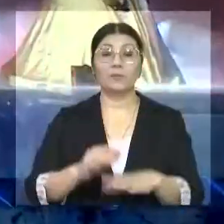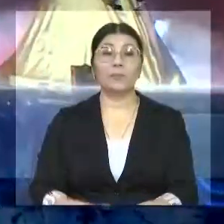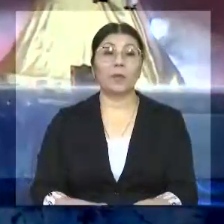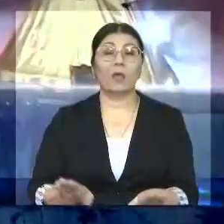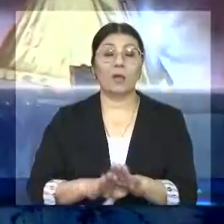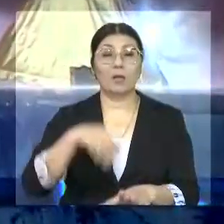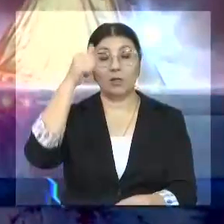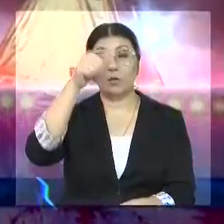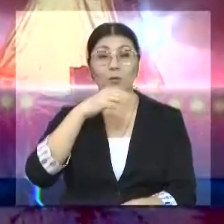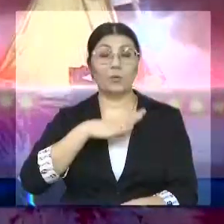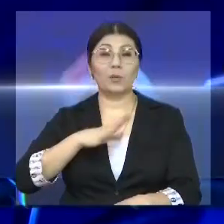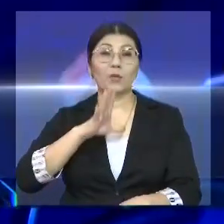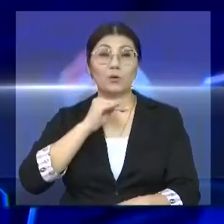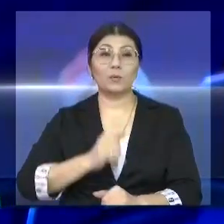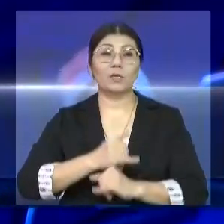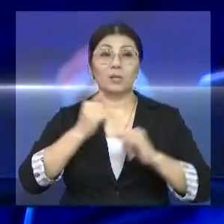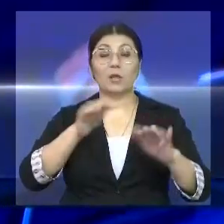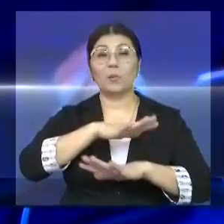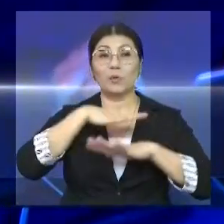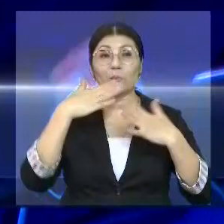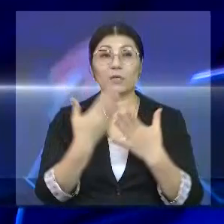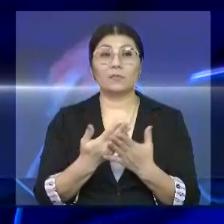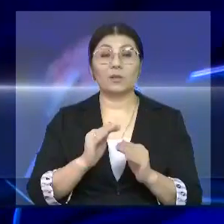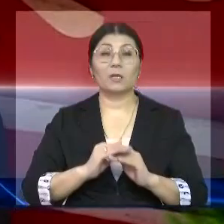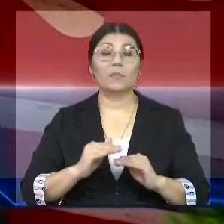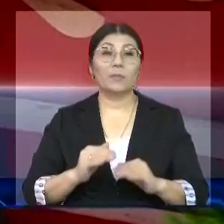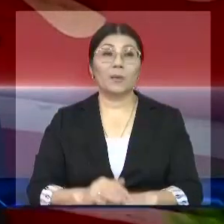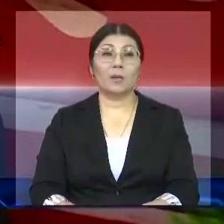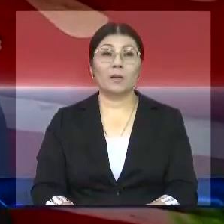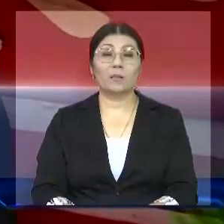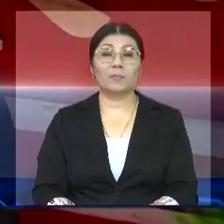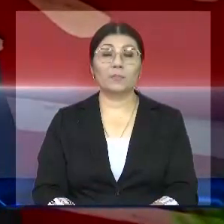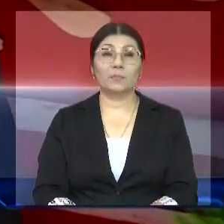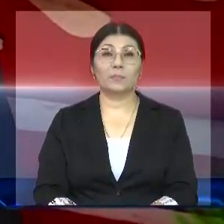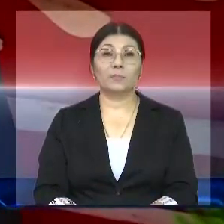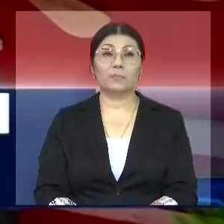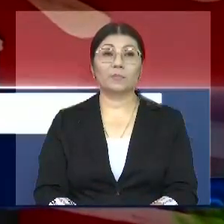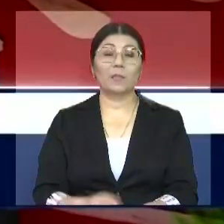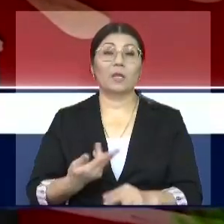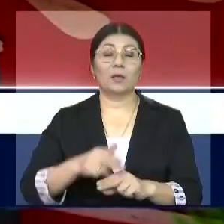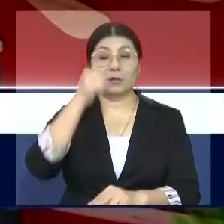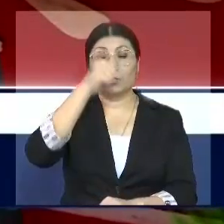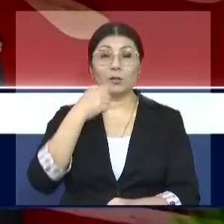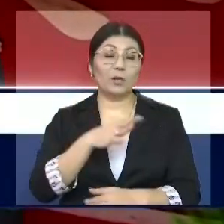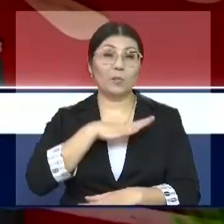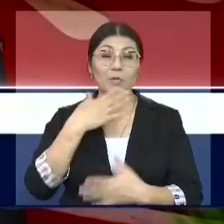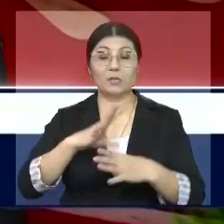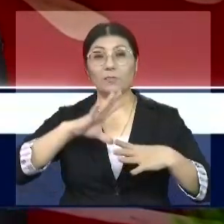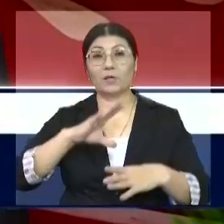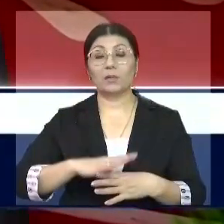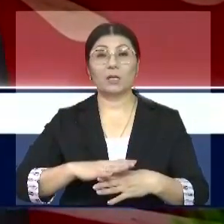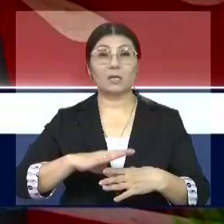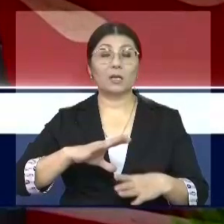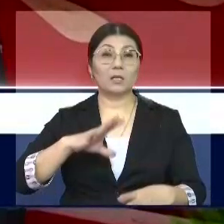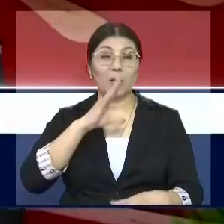Этот год был успешным для многих, отличились деятели искусства и спортсмены. Этот год был очень продуктивным, в особенности